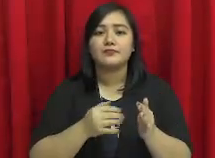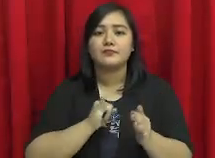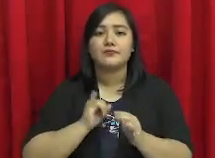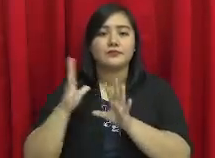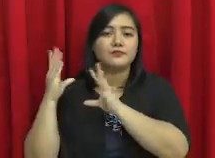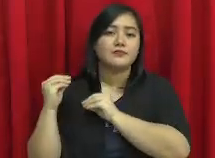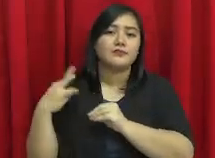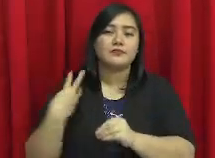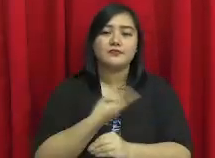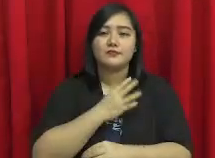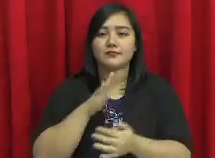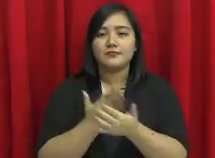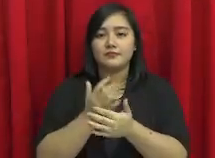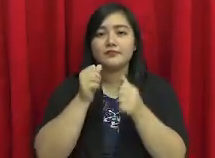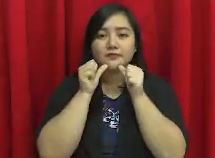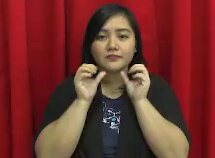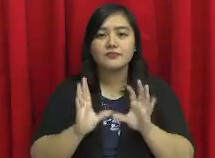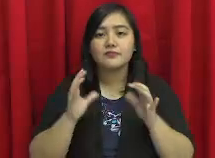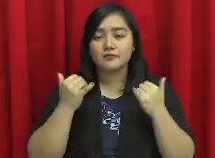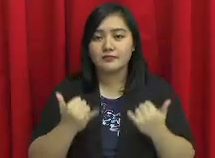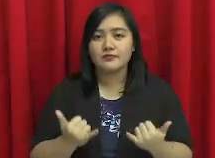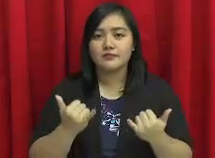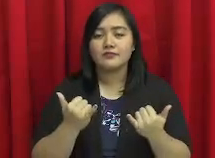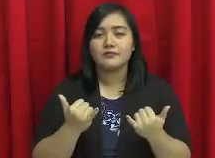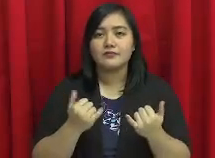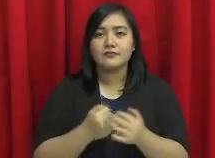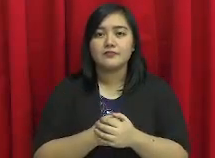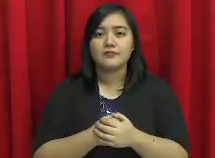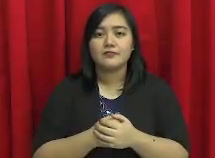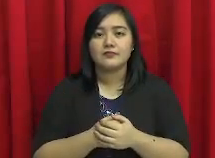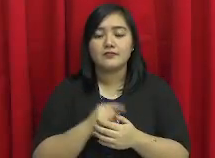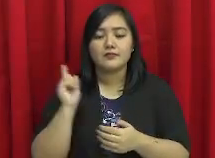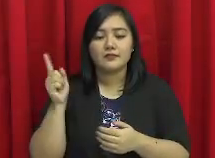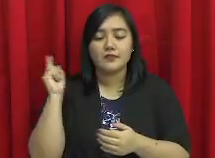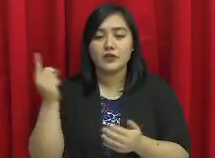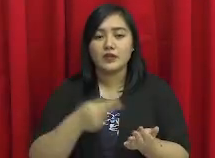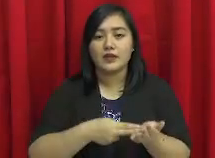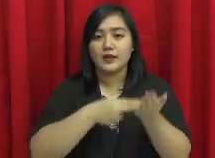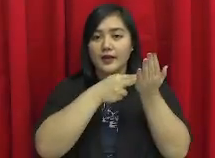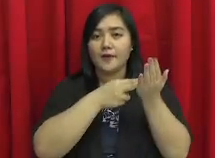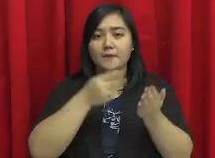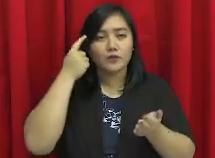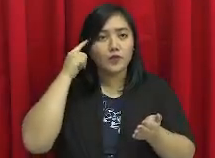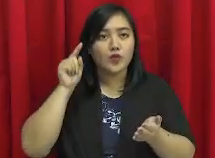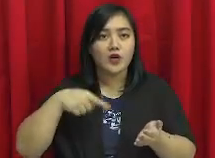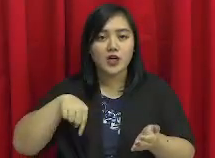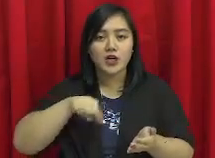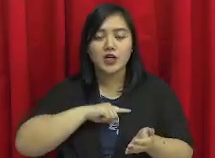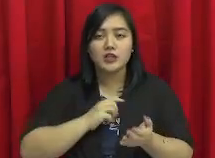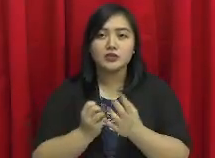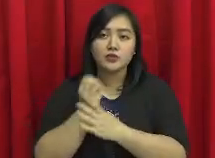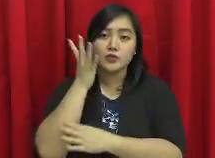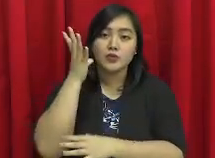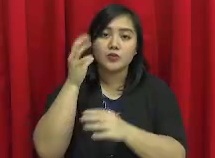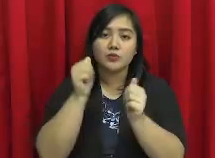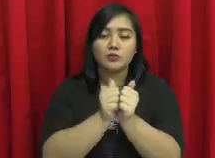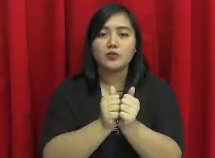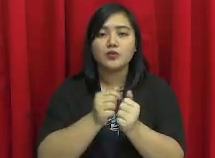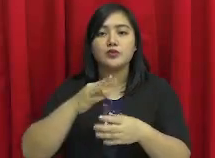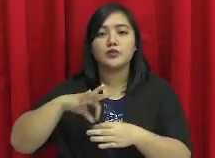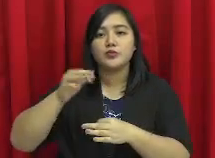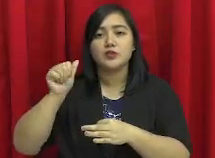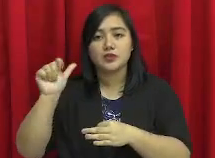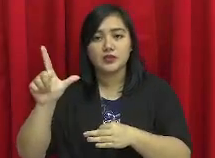pinagpala po tayo sa tanghali po na ito. The only help for us to grow more spiritually is to